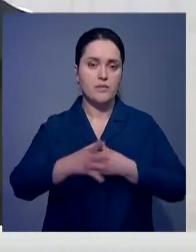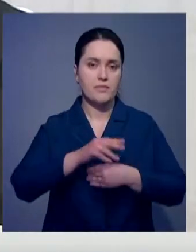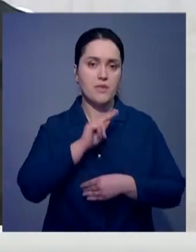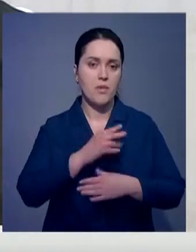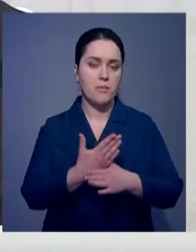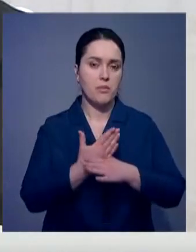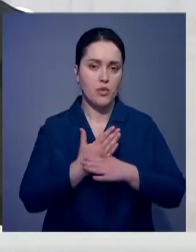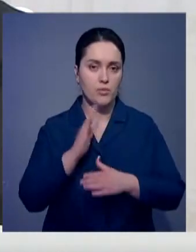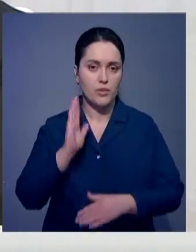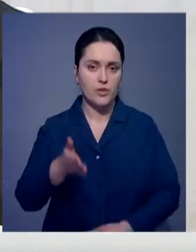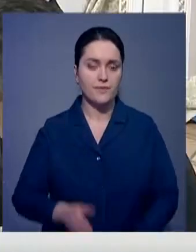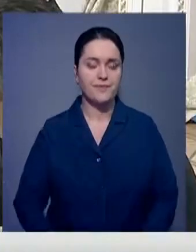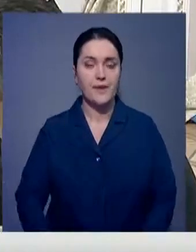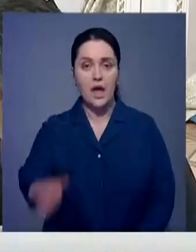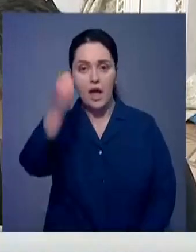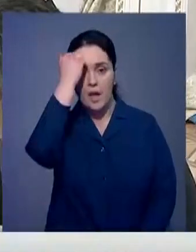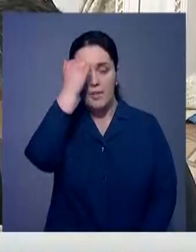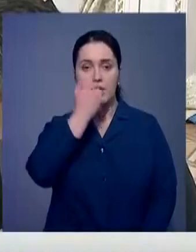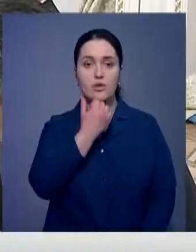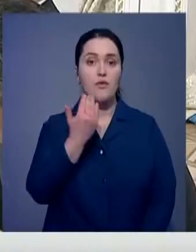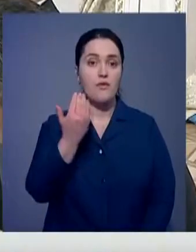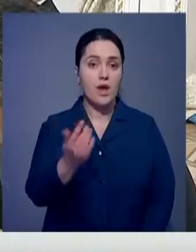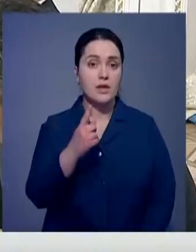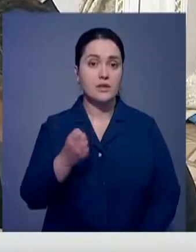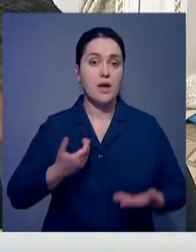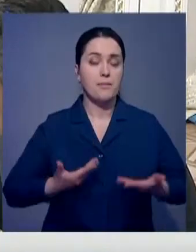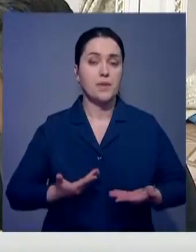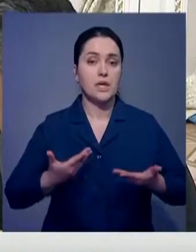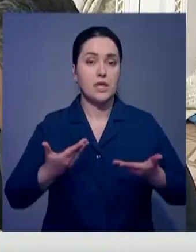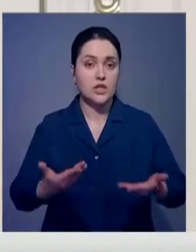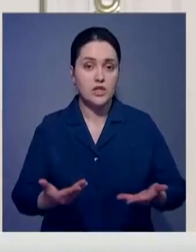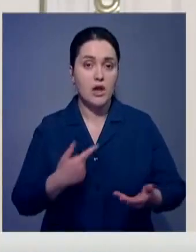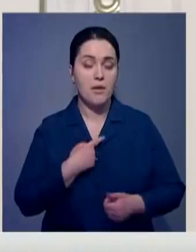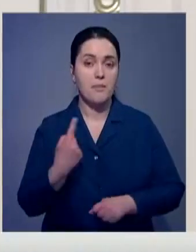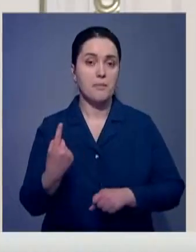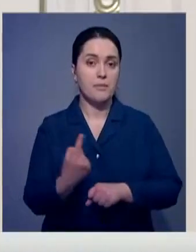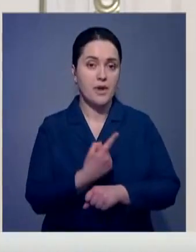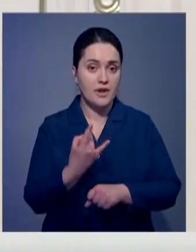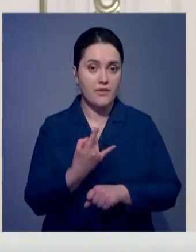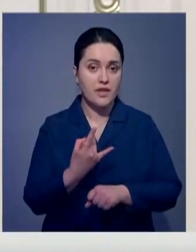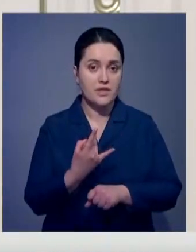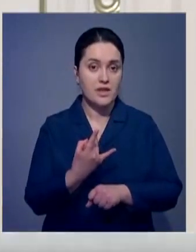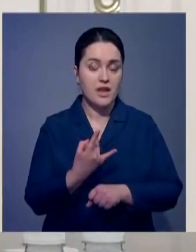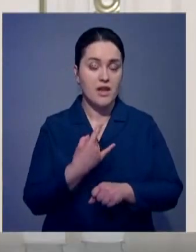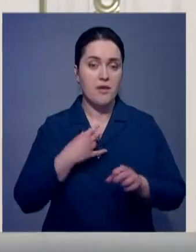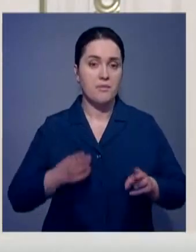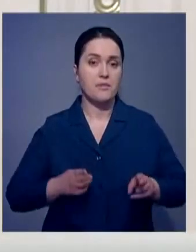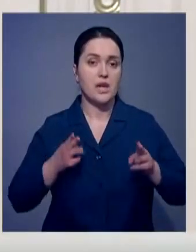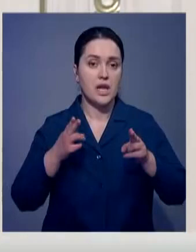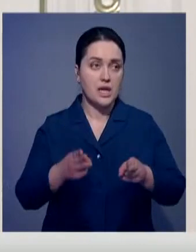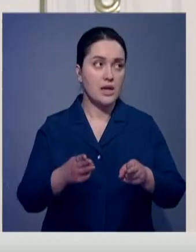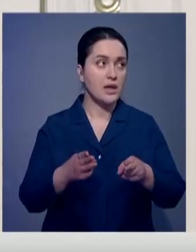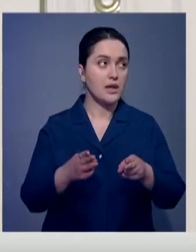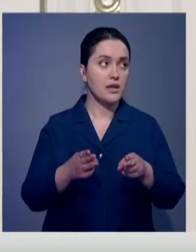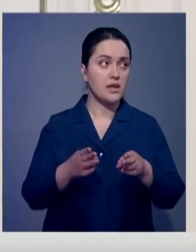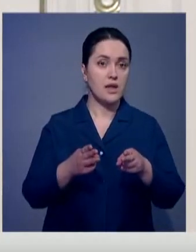сфере. Благодарю вас за приглашение посетить Нур-Султан. Это мой первый, как вы уже сказали, зарубежный визит, и символично,